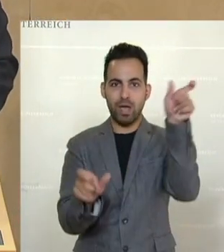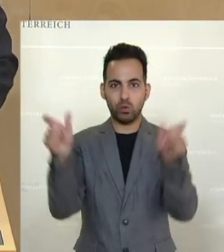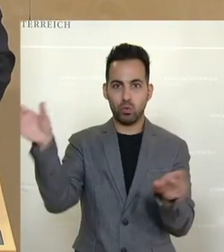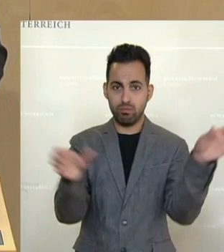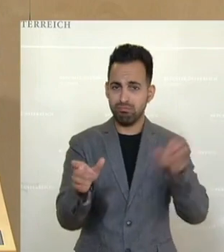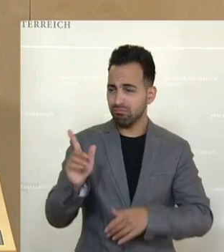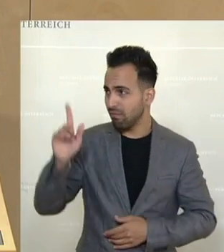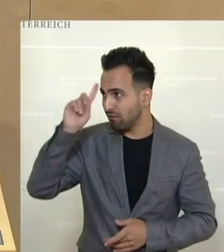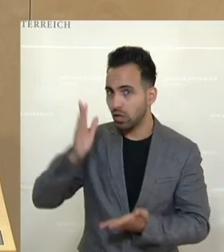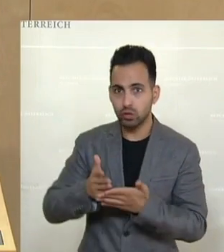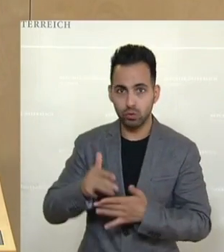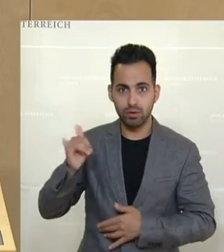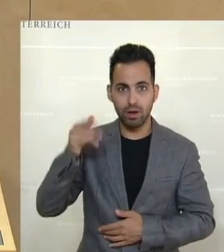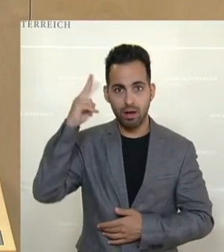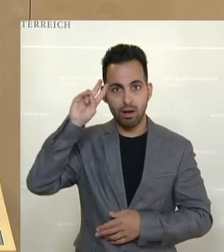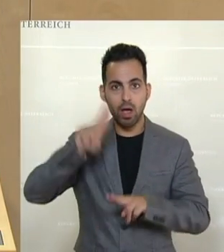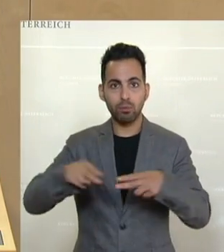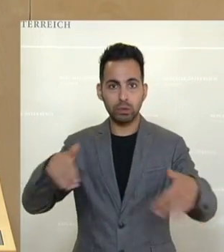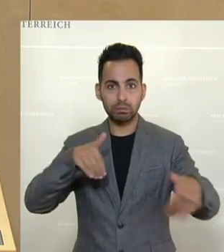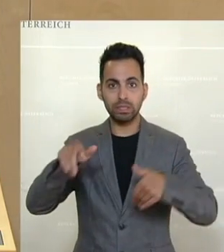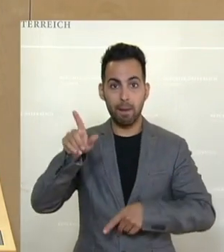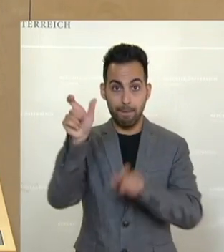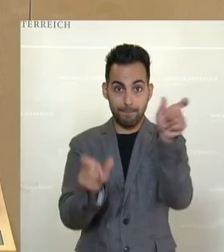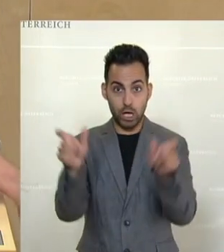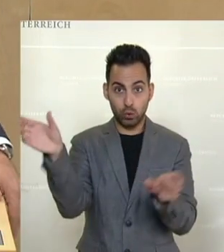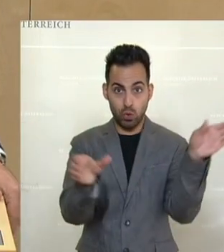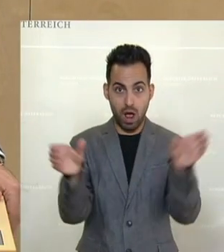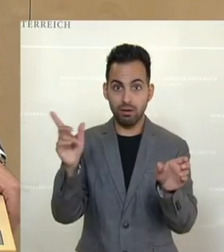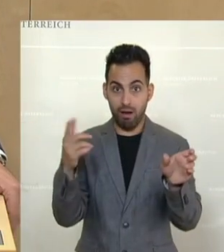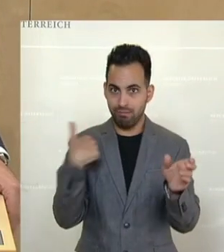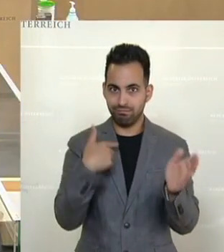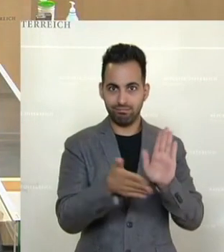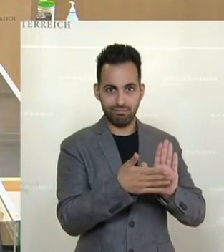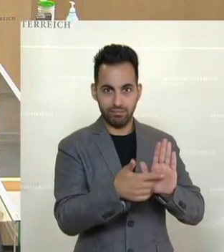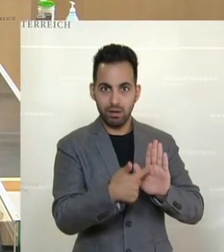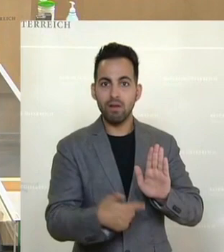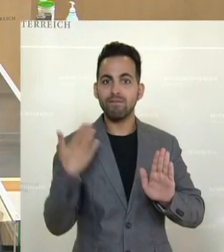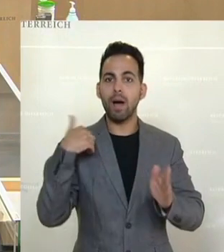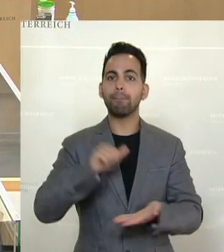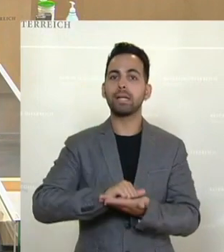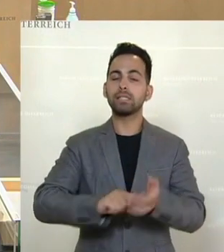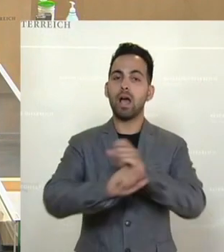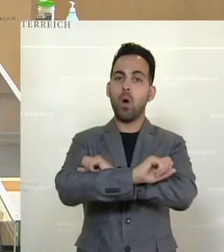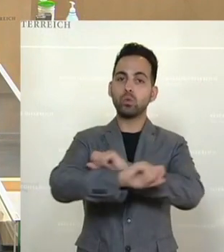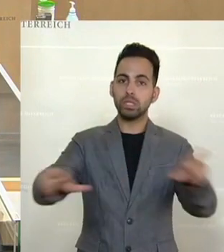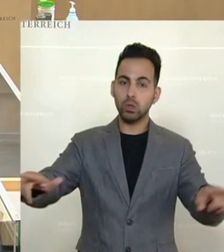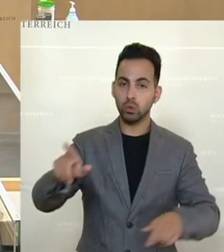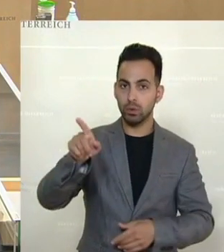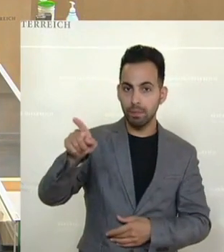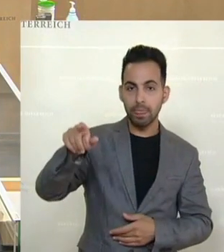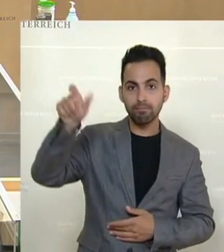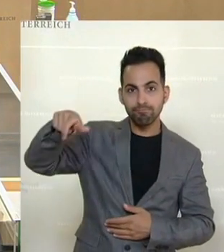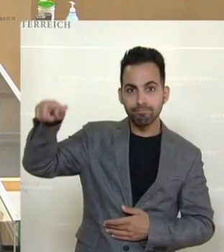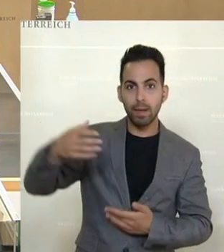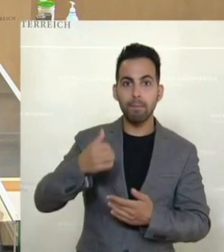das wissen wir auch, Herr Bundesminister. Aber dieses Personal, darf ich Ihnen auch festhalten, es hat eine Presseaussendung gegeben, wo sich